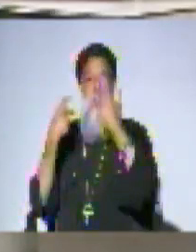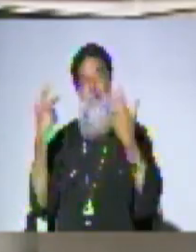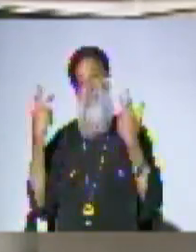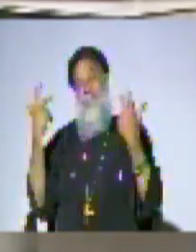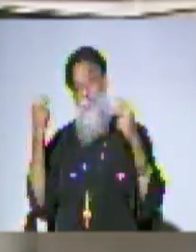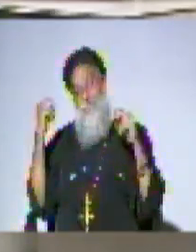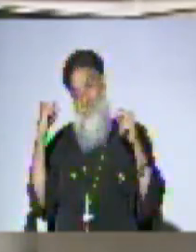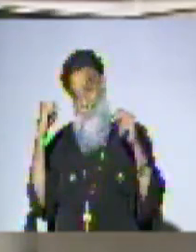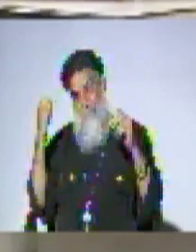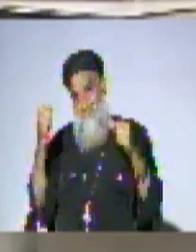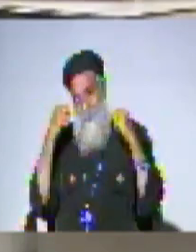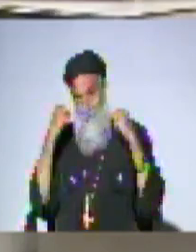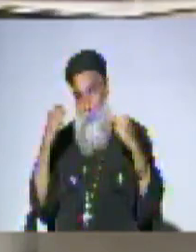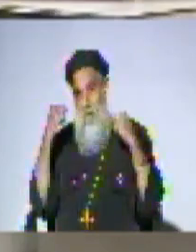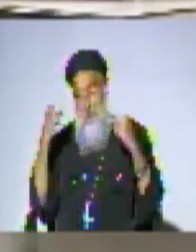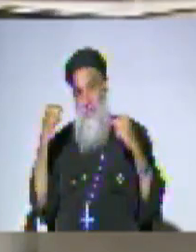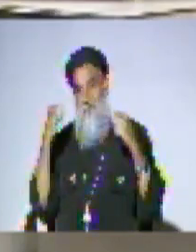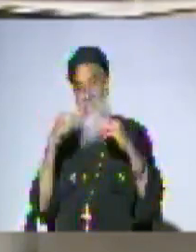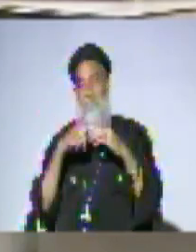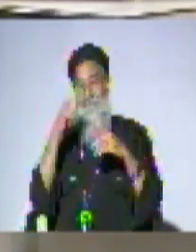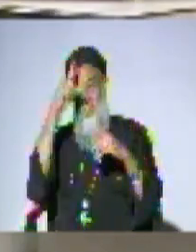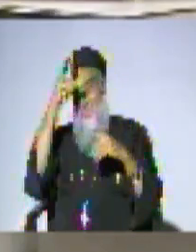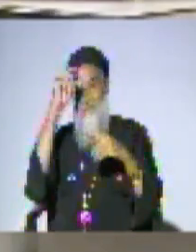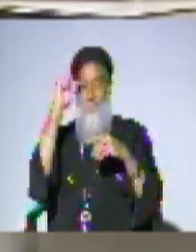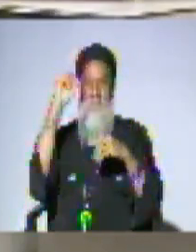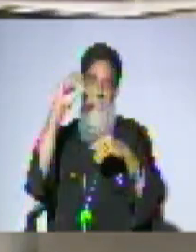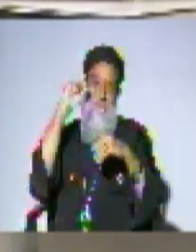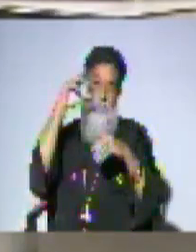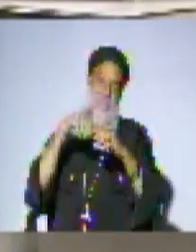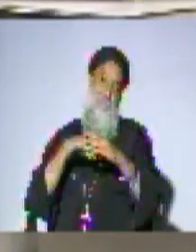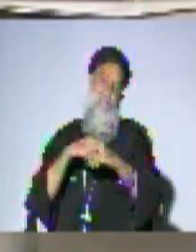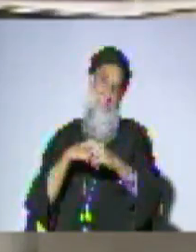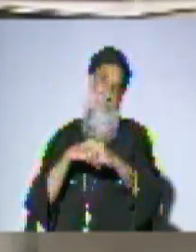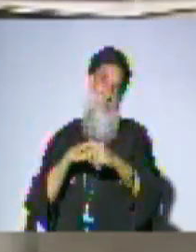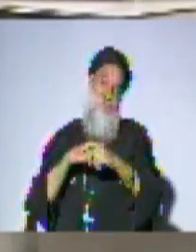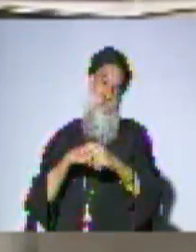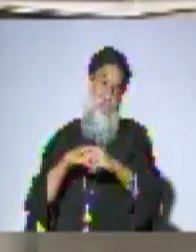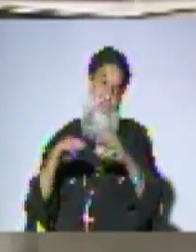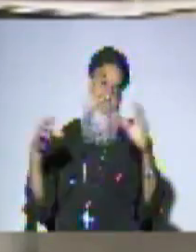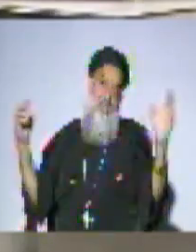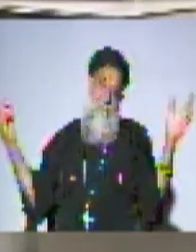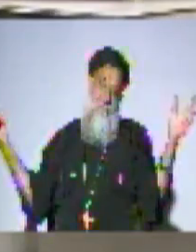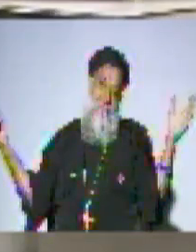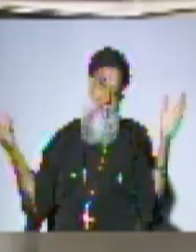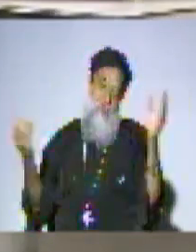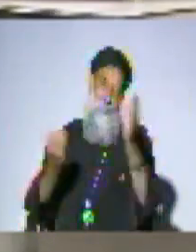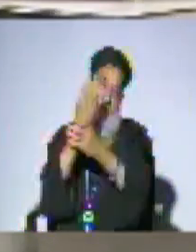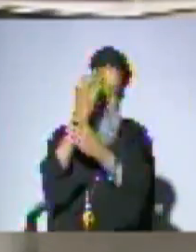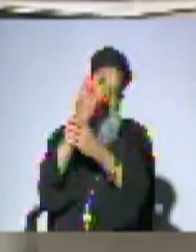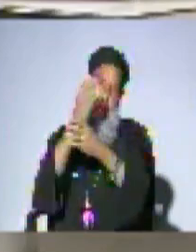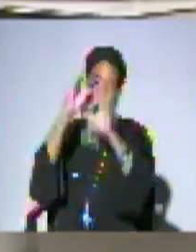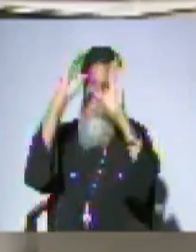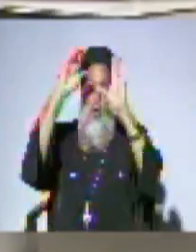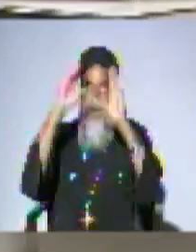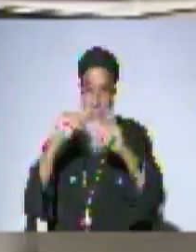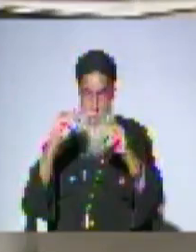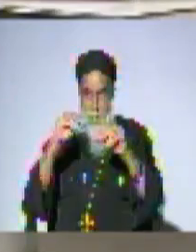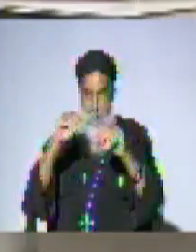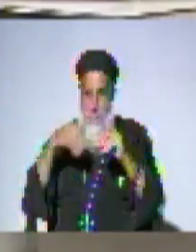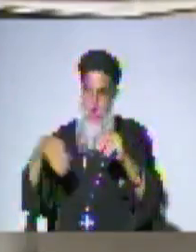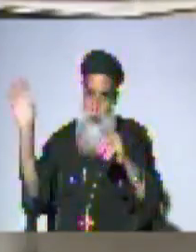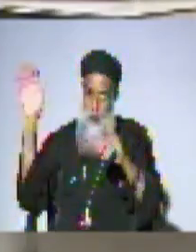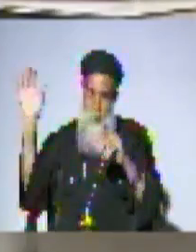يعني نور ربنا بي بي بيحطم الظلمة وبيلاشي الظلمة يعني.